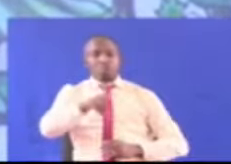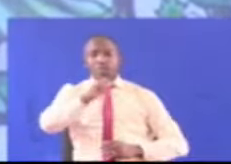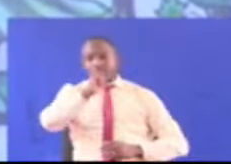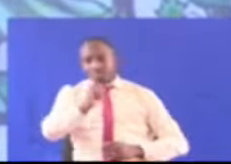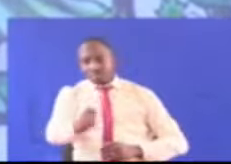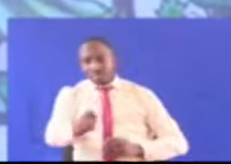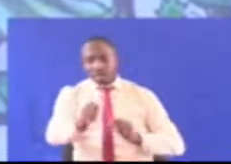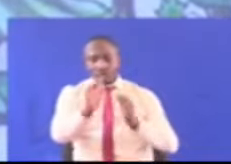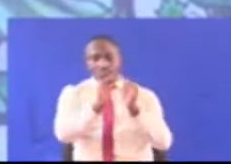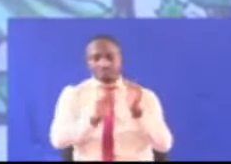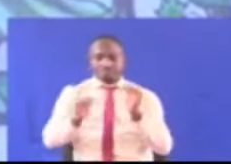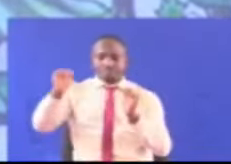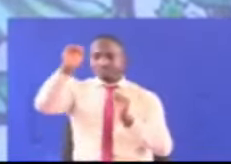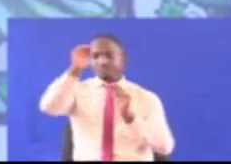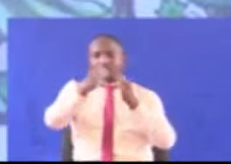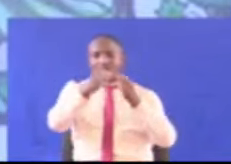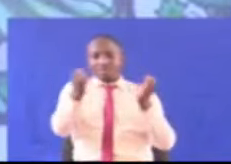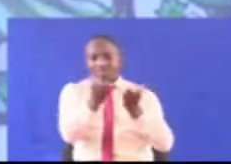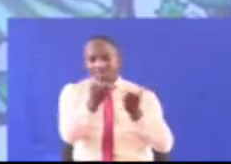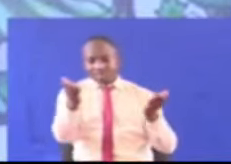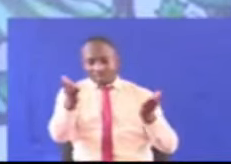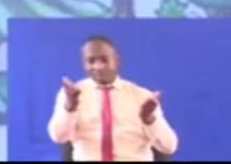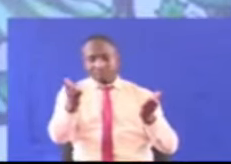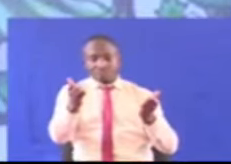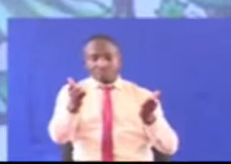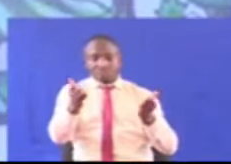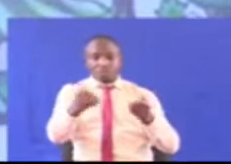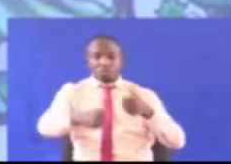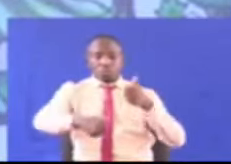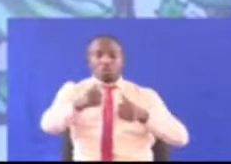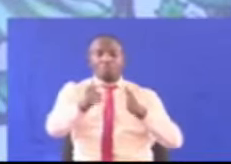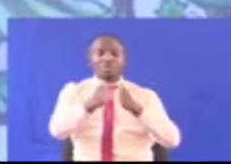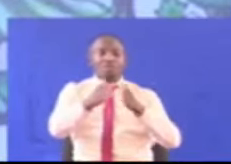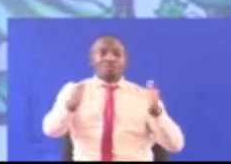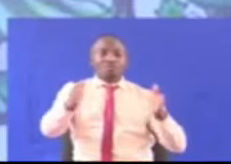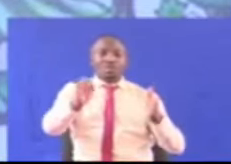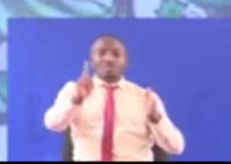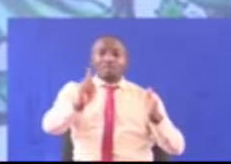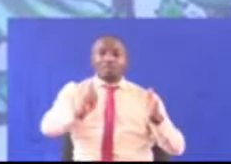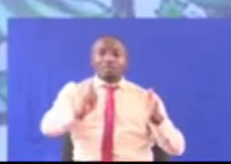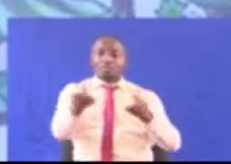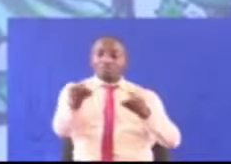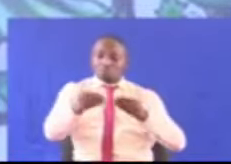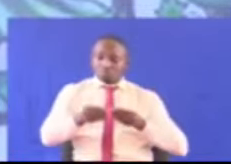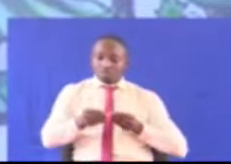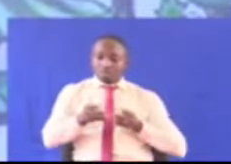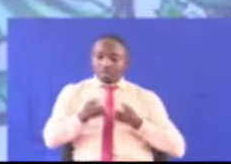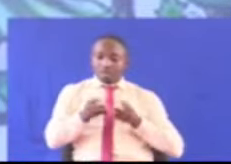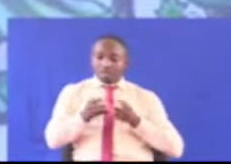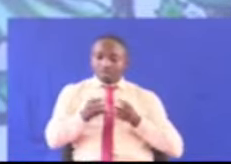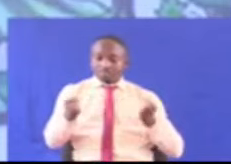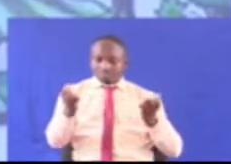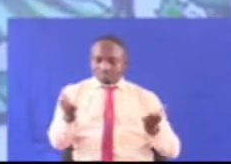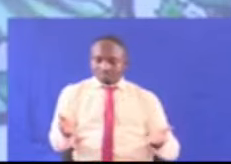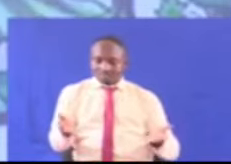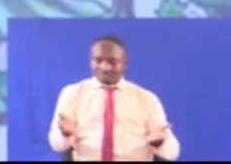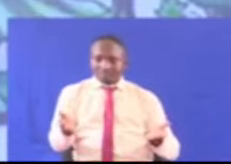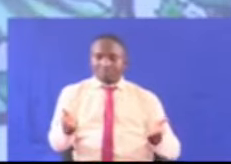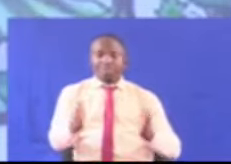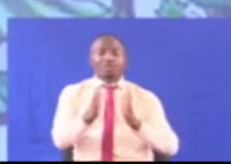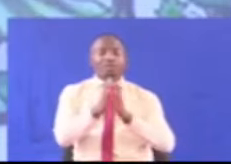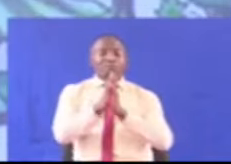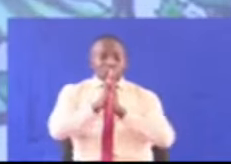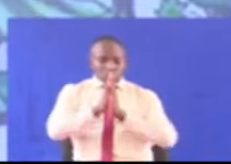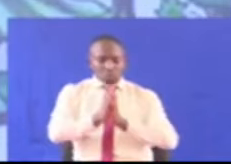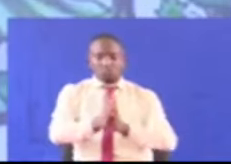sasa nimepata nafasi ya kwenda kugombea nafasi ambayo leo imetukusanya hapa. Namshukuru sana